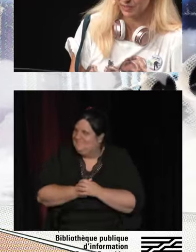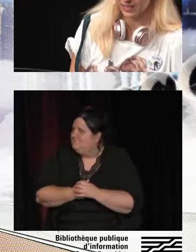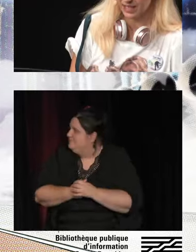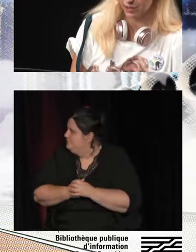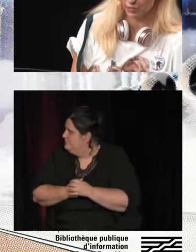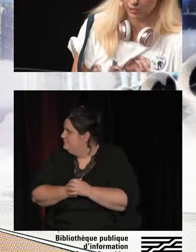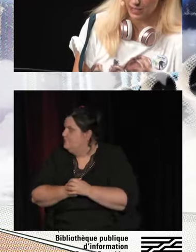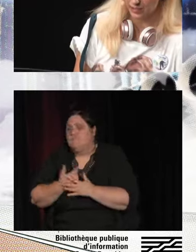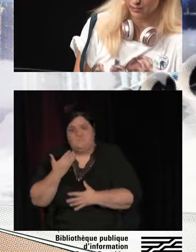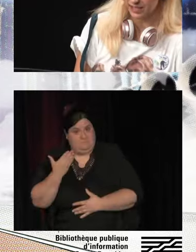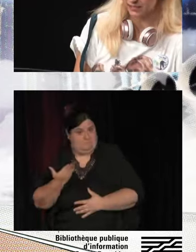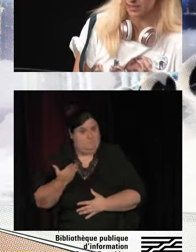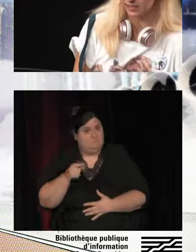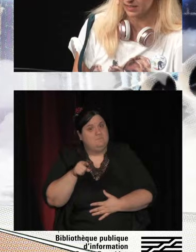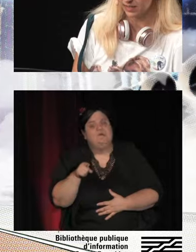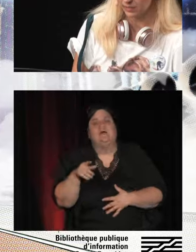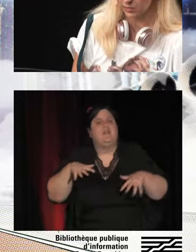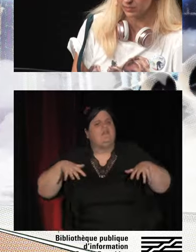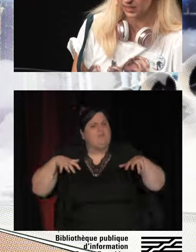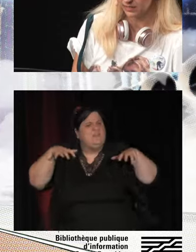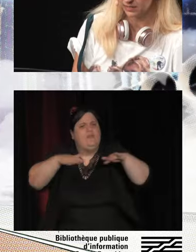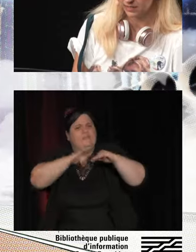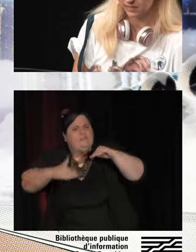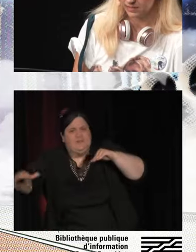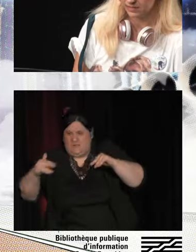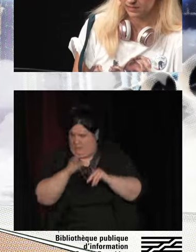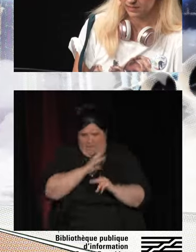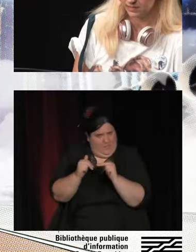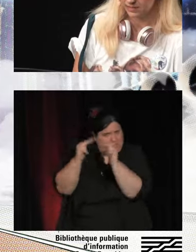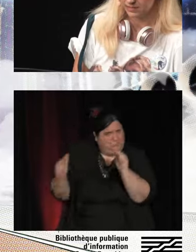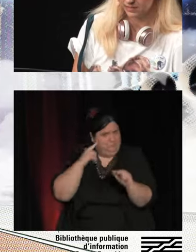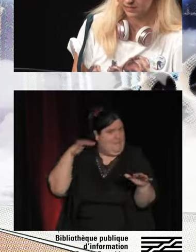Parce qu'il y a des passerelles dans toutes les Ghost Valley, voilà, c'est comme ça qu'on fait.